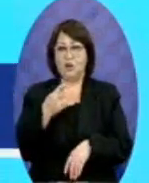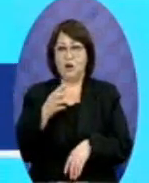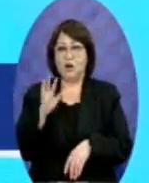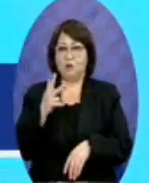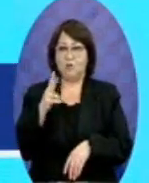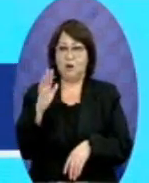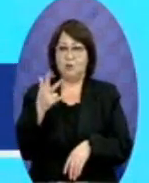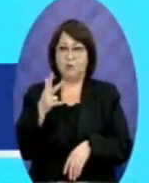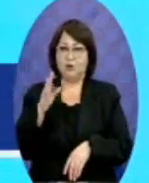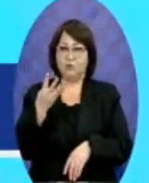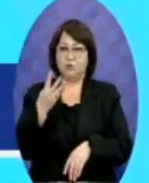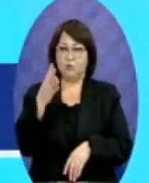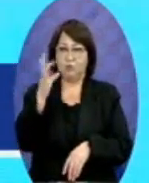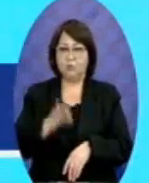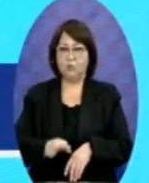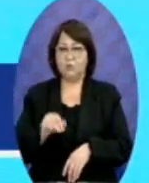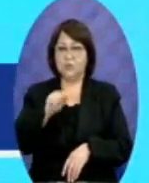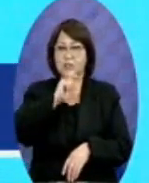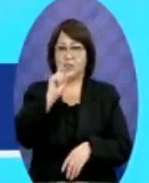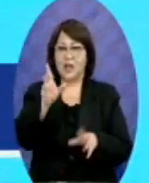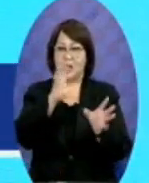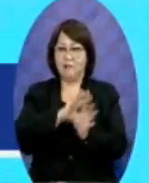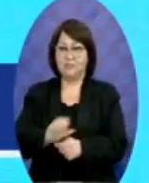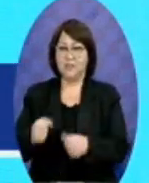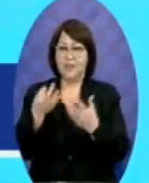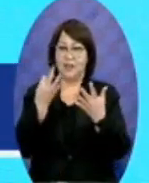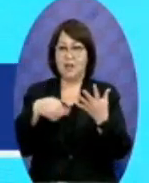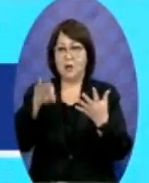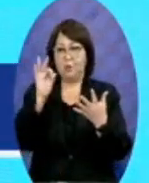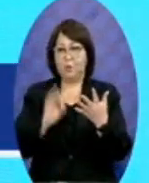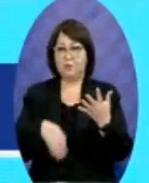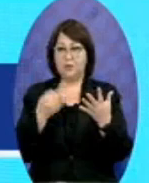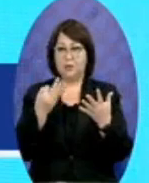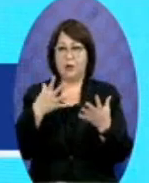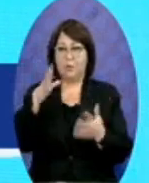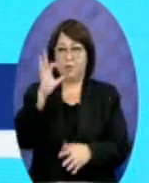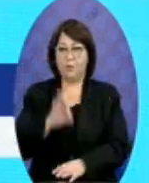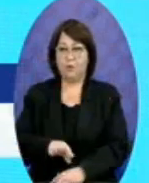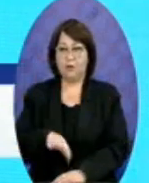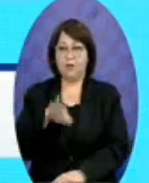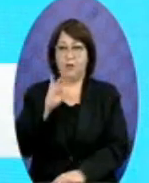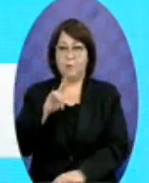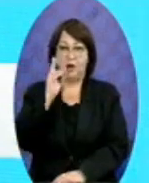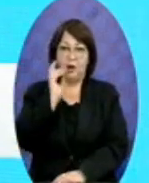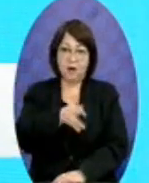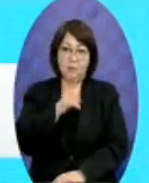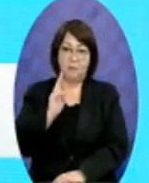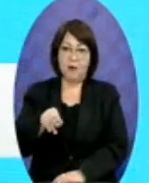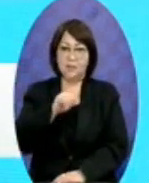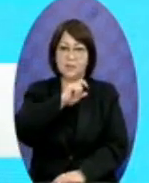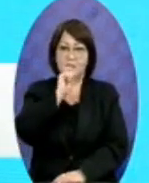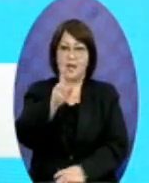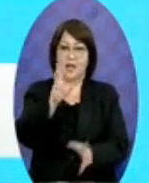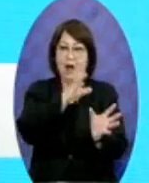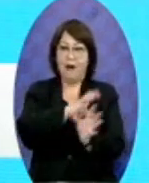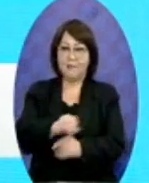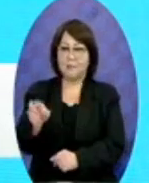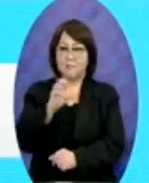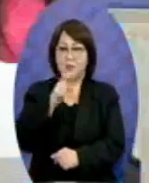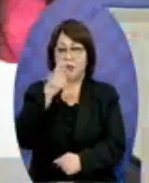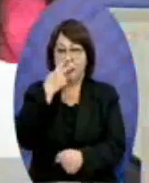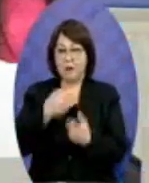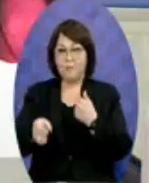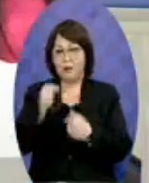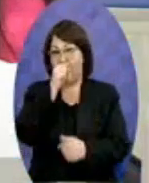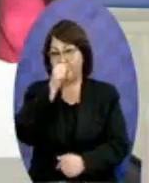13, 14% нь яг ингээд зээл авсан байна. 80%, 85% нь болохоор ямар компаниуд авсан нь мэдлээд байгаа юм л та. Тэгэхээр маш